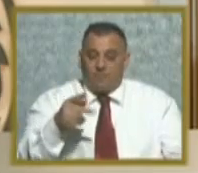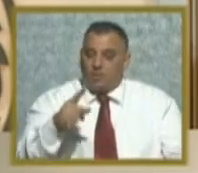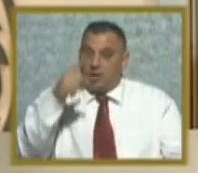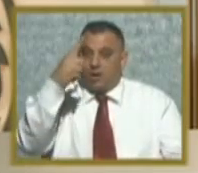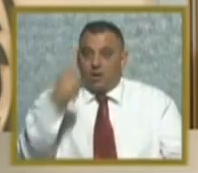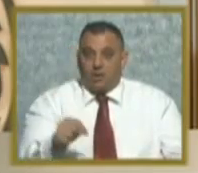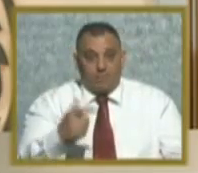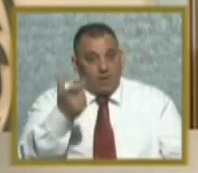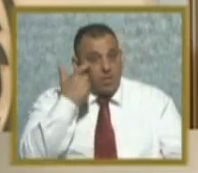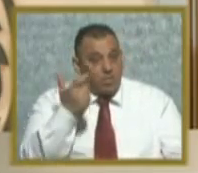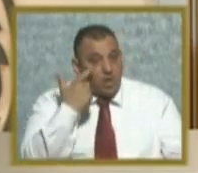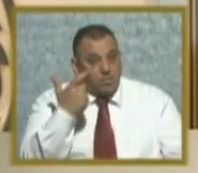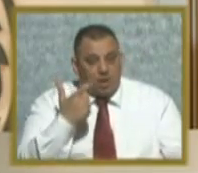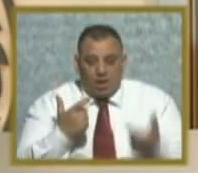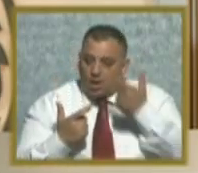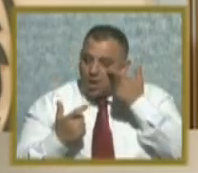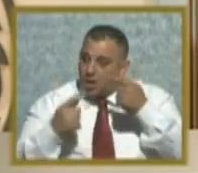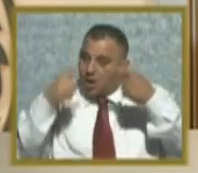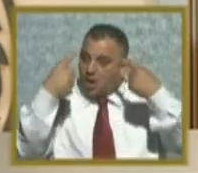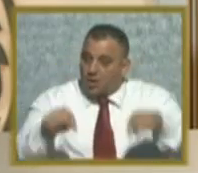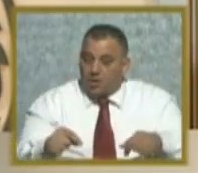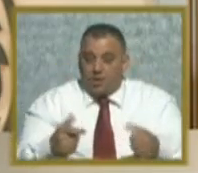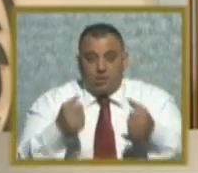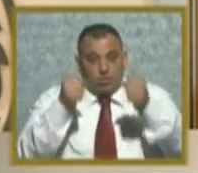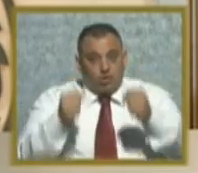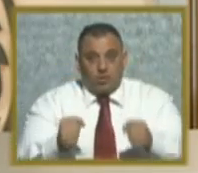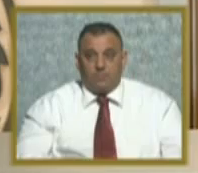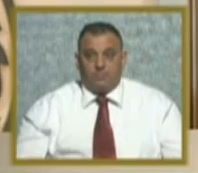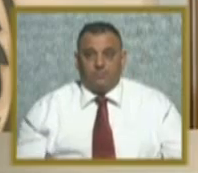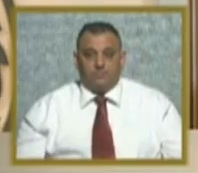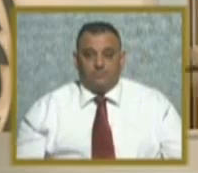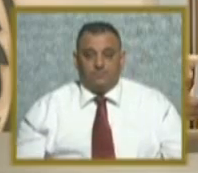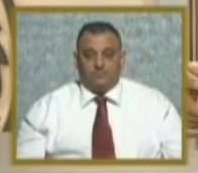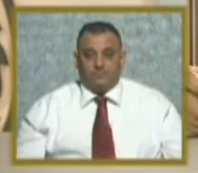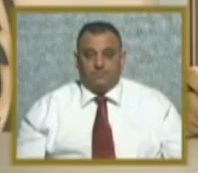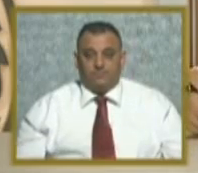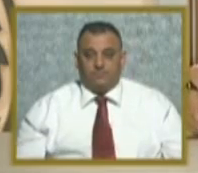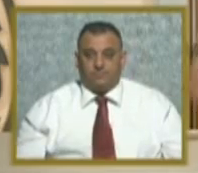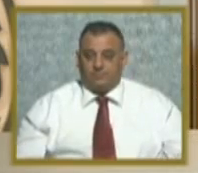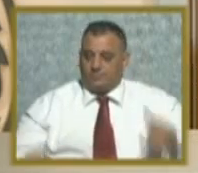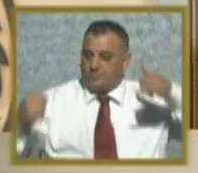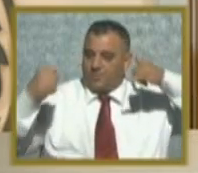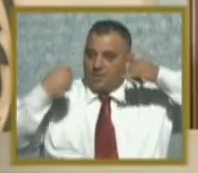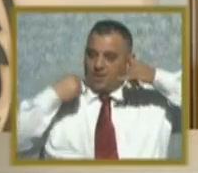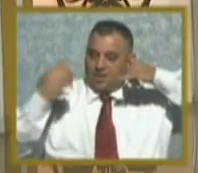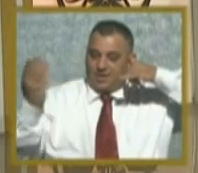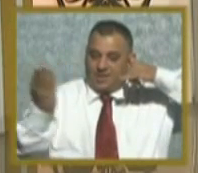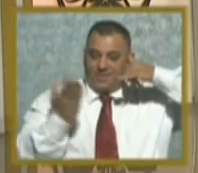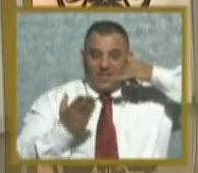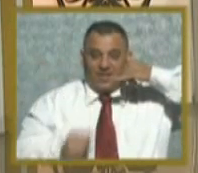بالله. انتبه واحذر أن تمارس هذا الأمر بارك الله فيك. تفضل إسحاق.